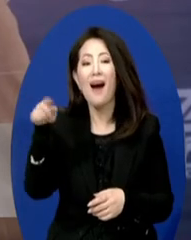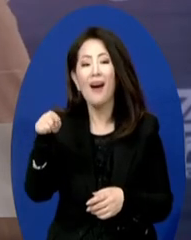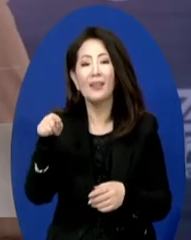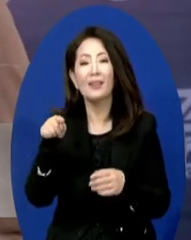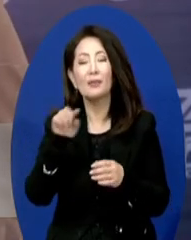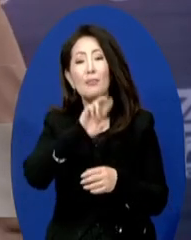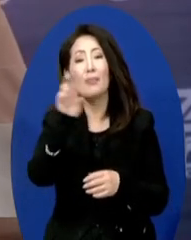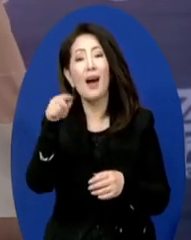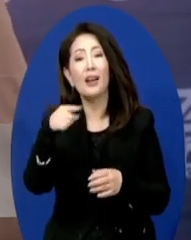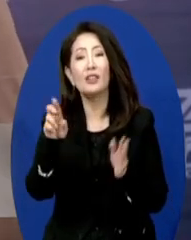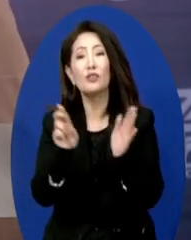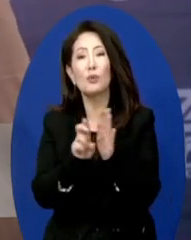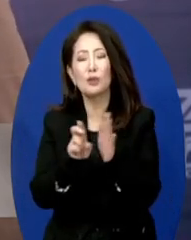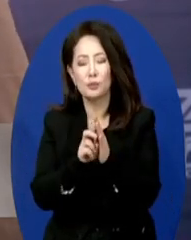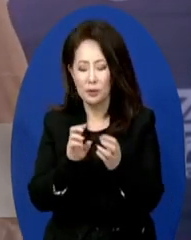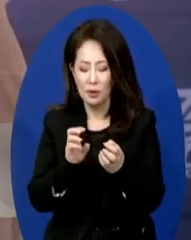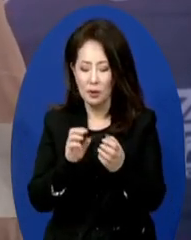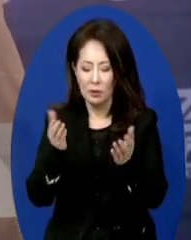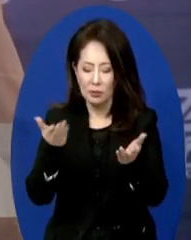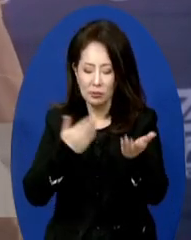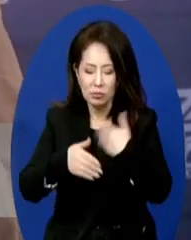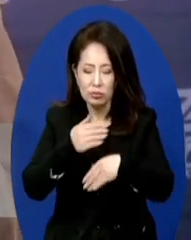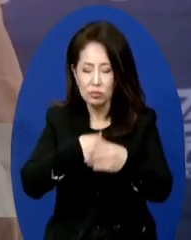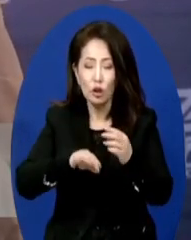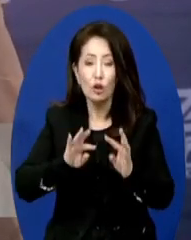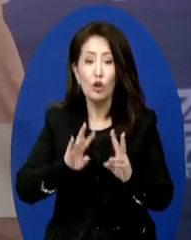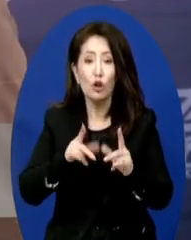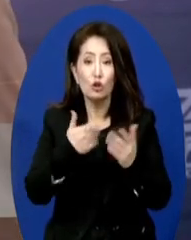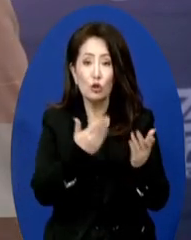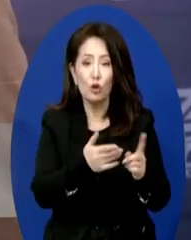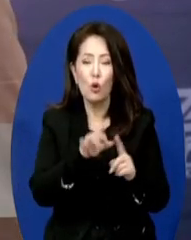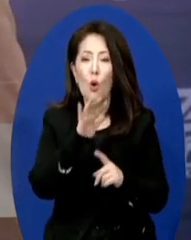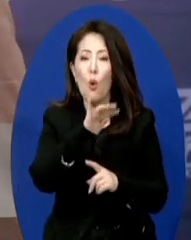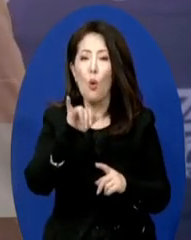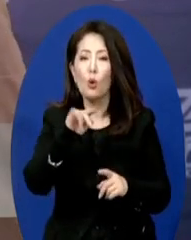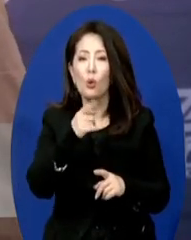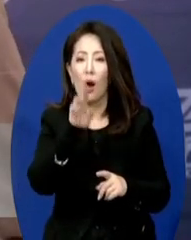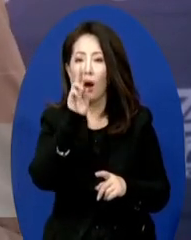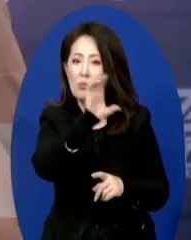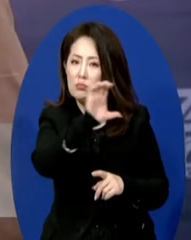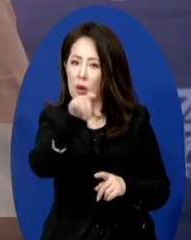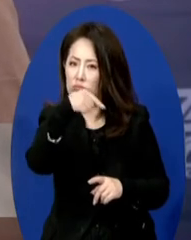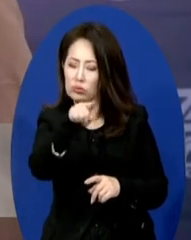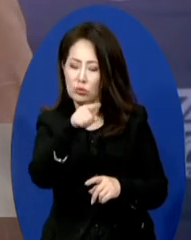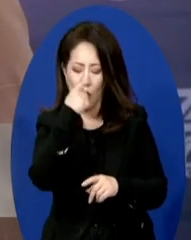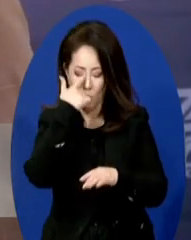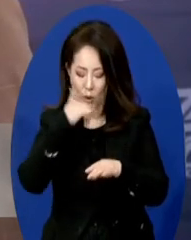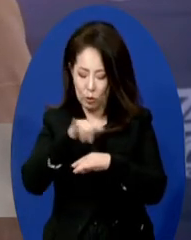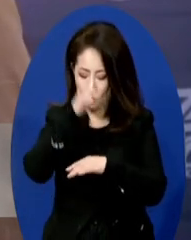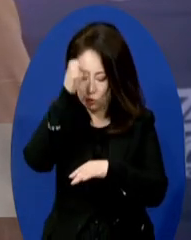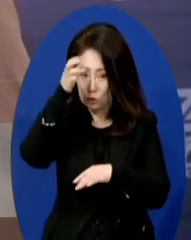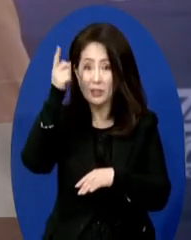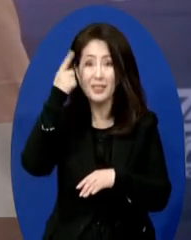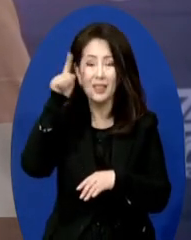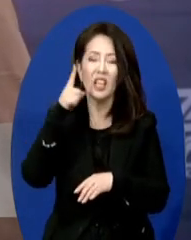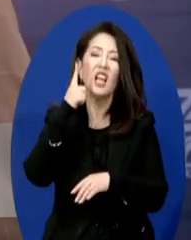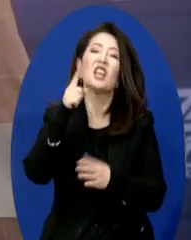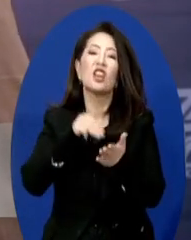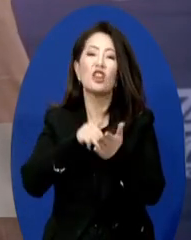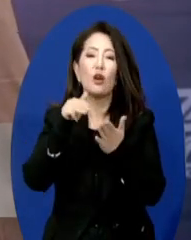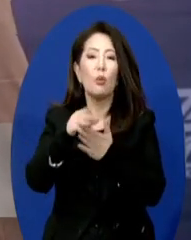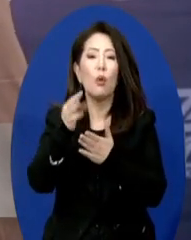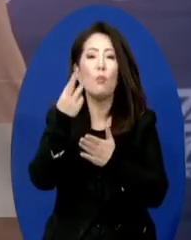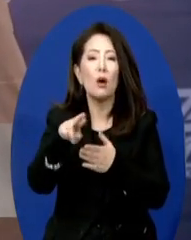энэ боломжуудыг одоо нөхөх Авал уурхаан компаниудын өөрсдийнх нь зайлшгүй үүрэг байгаа. Энэ Монгол улсын ерөнхийлөгчийн санаачсан тэрбум